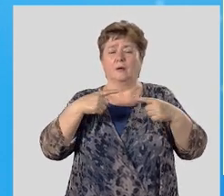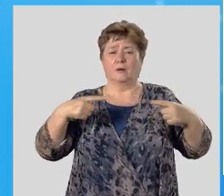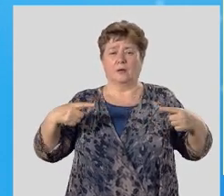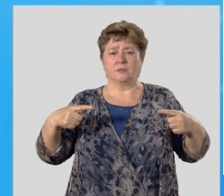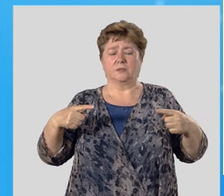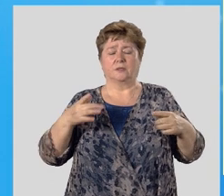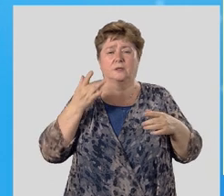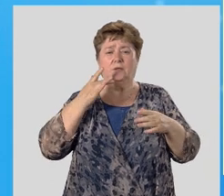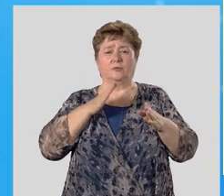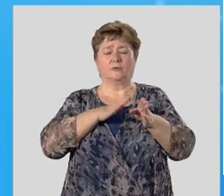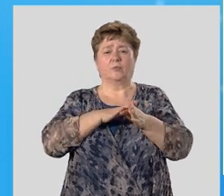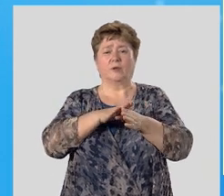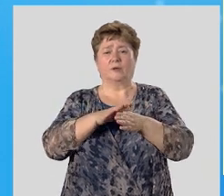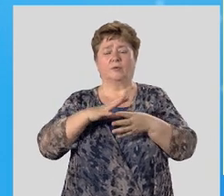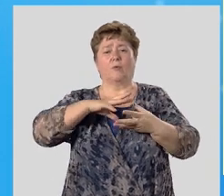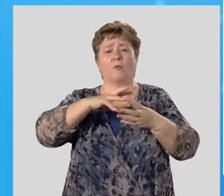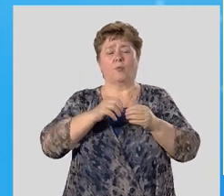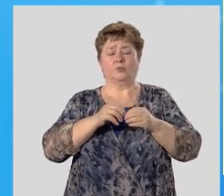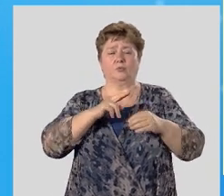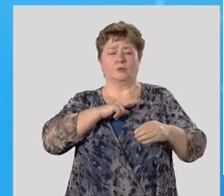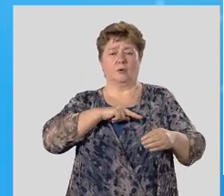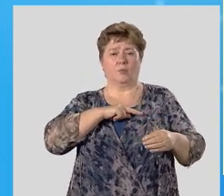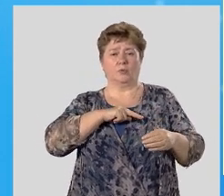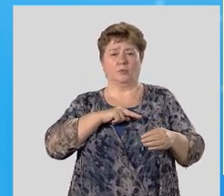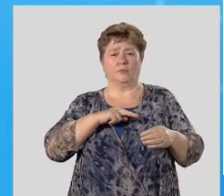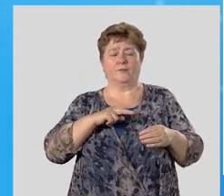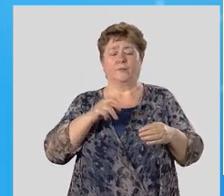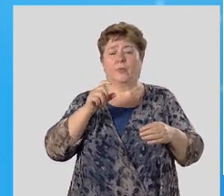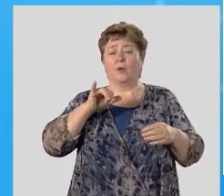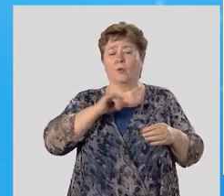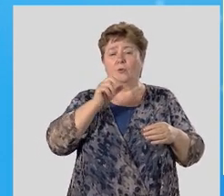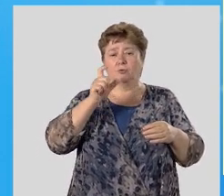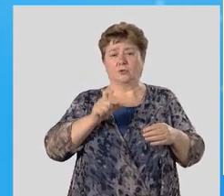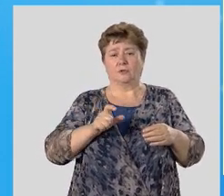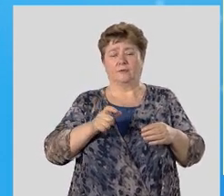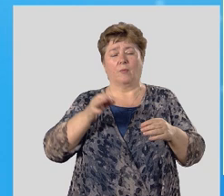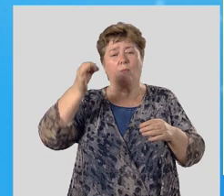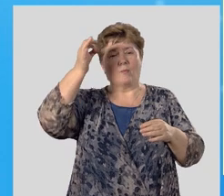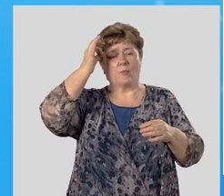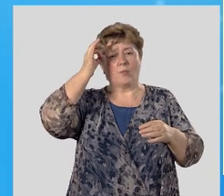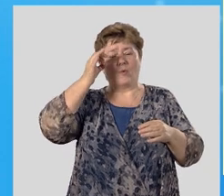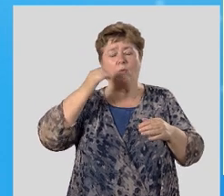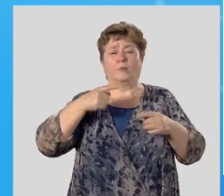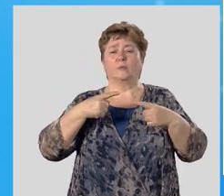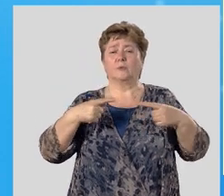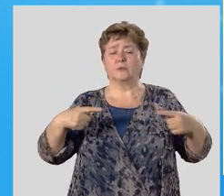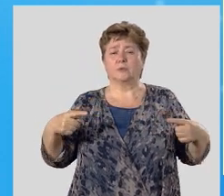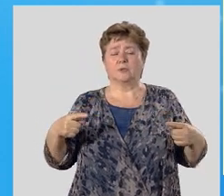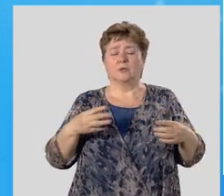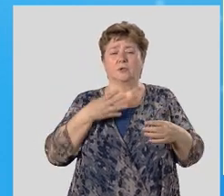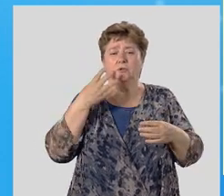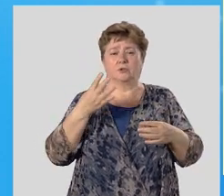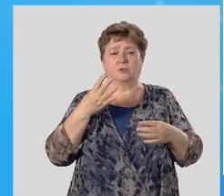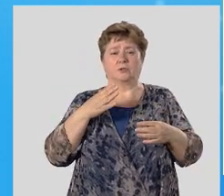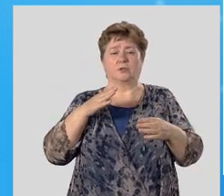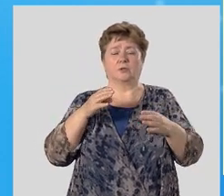типов, выполняющих общую функцию. У человека, как мы помним, различают